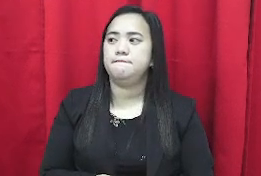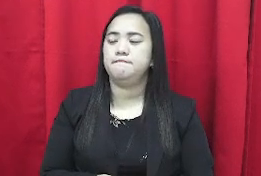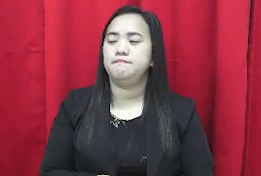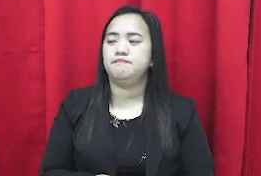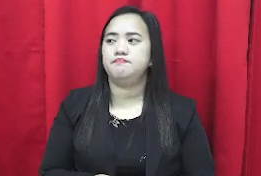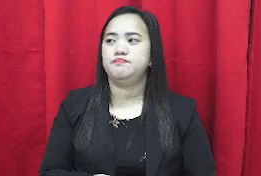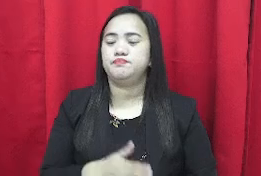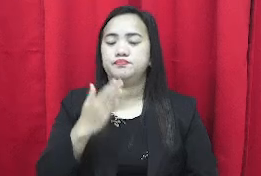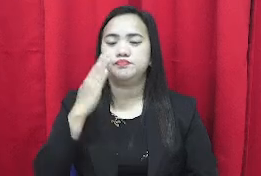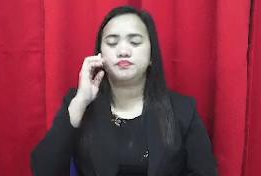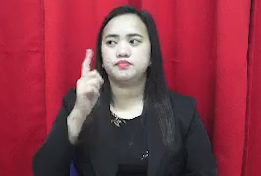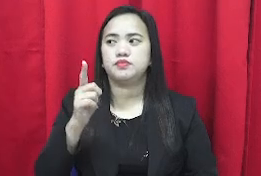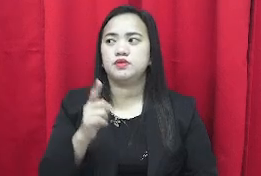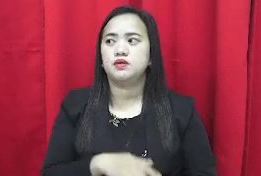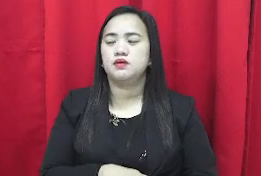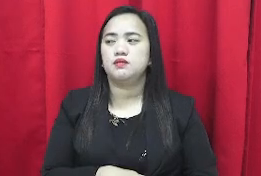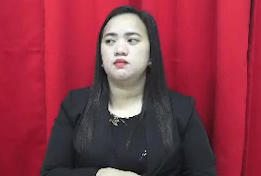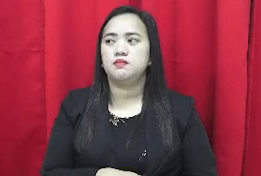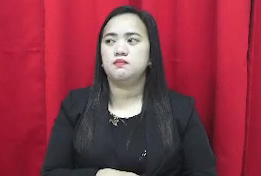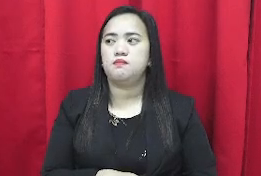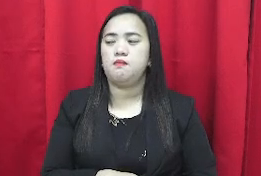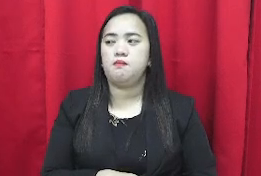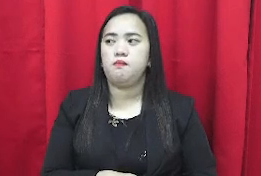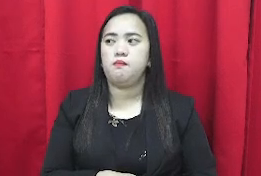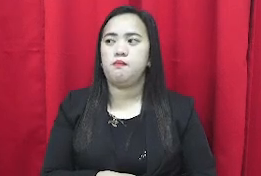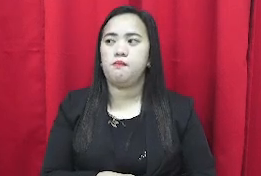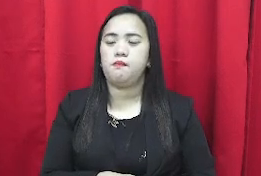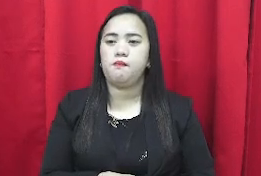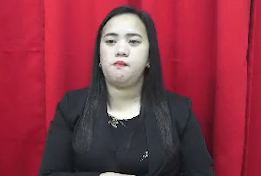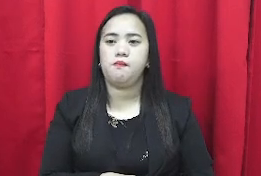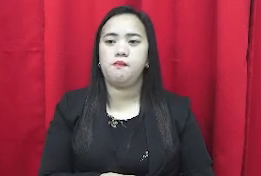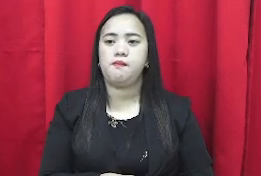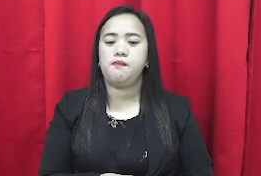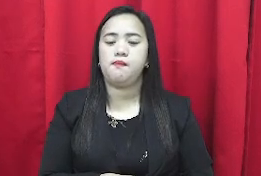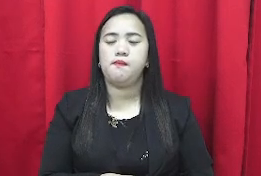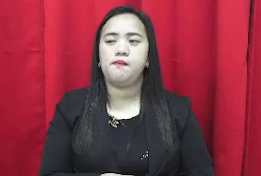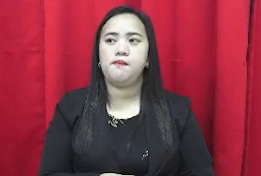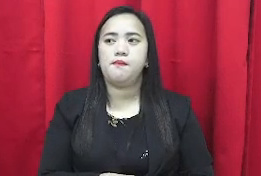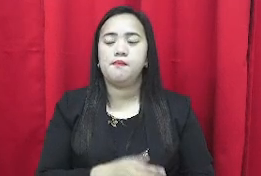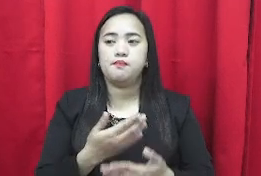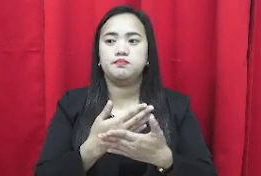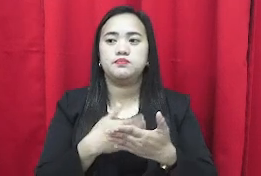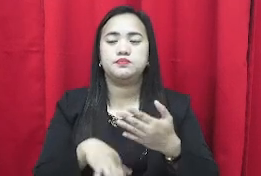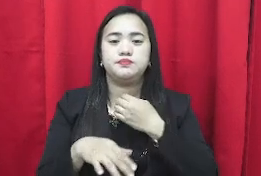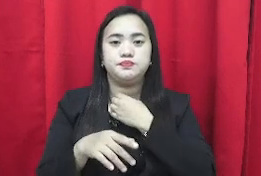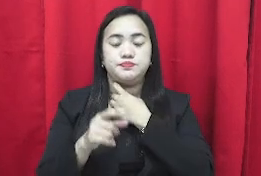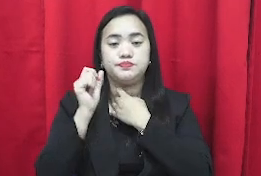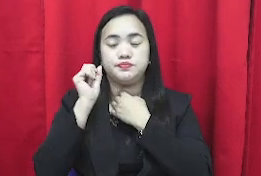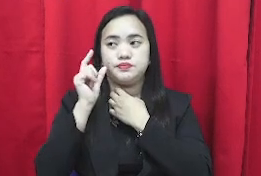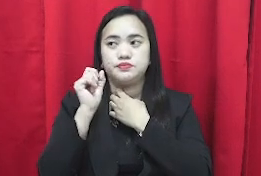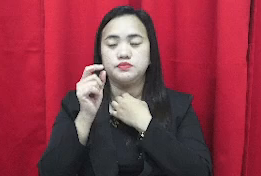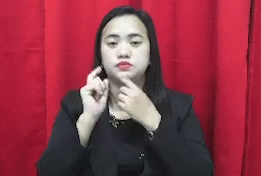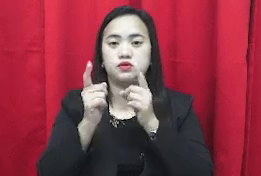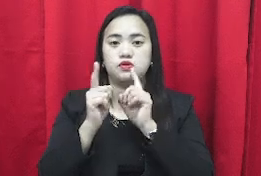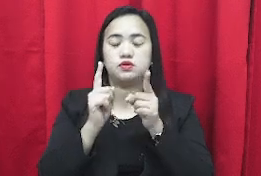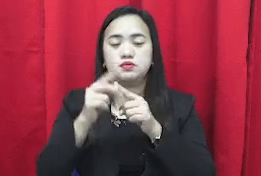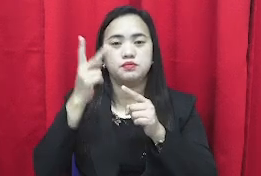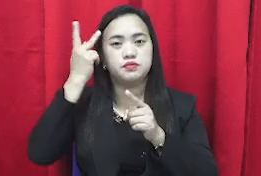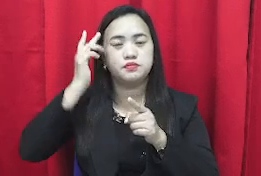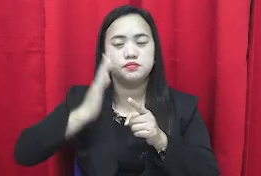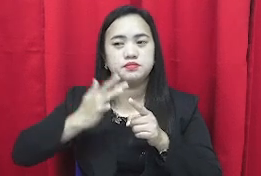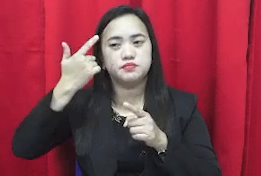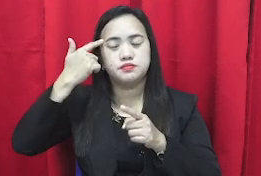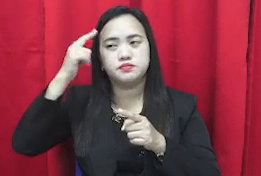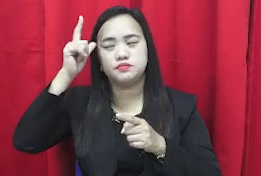nag-uusap kami ni Pastor bago umalis ako kanina e Bumalik lang ak may lakad lang pero yun ng sinasabi ko e kanina lang eh talagang nag-uusap kami ni Pastor